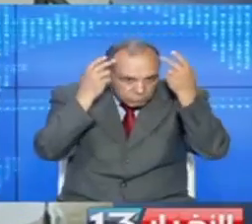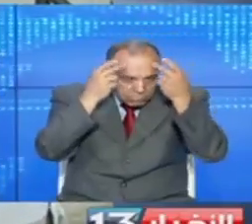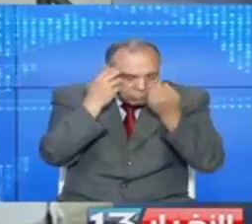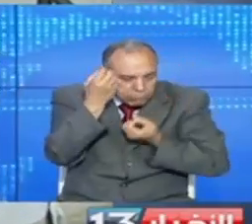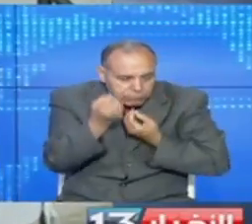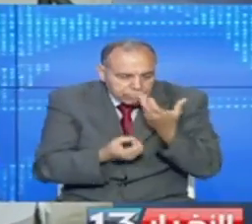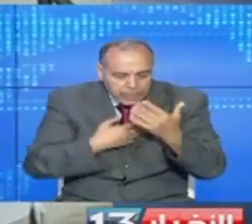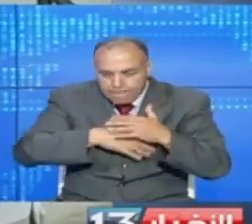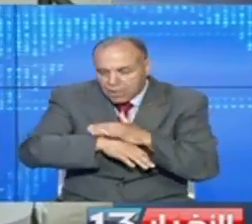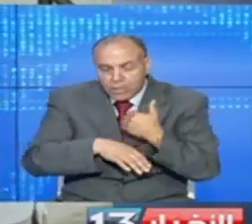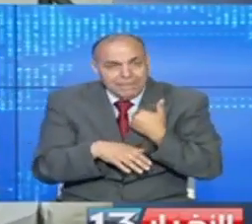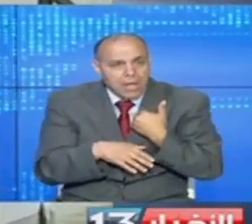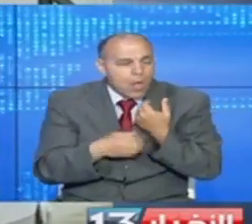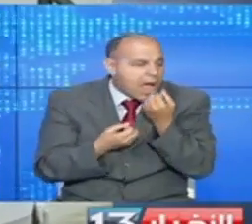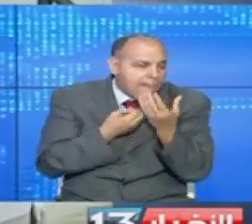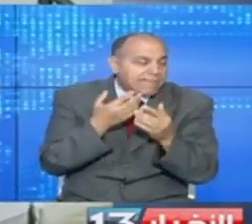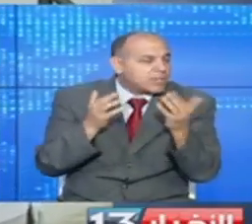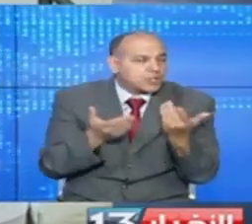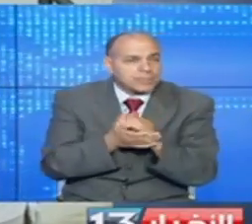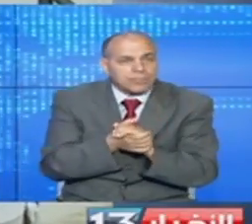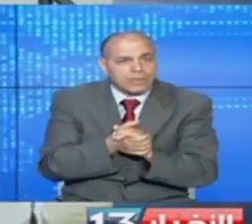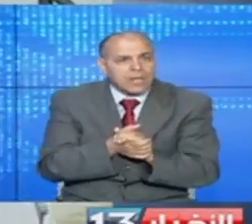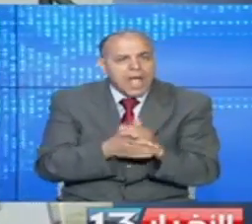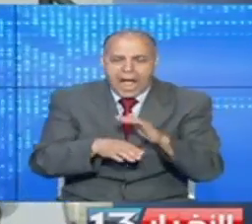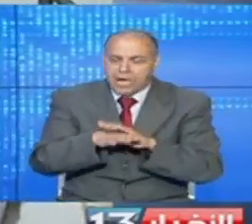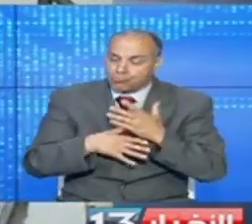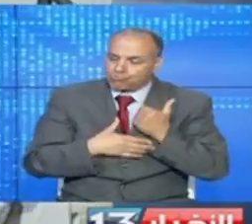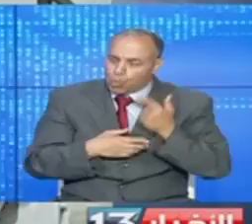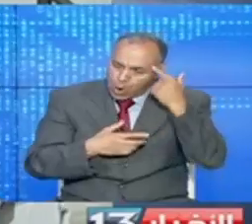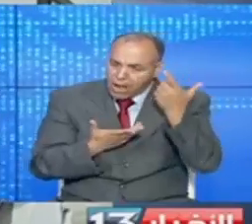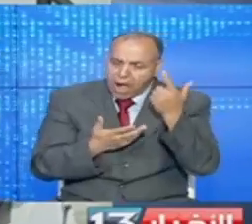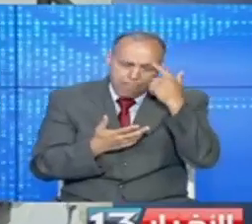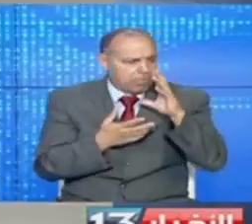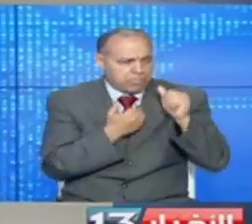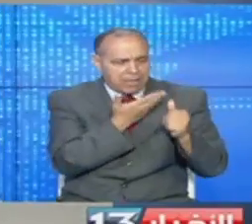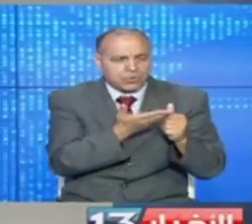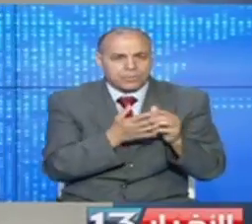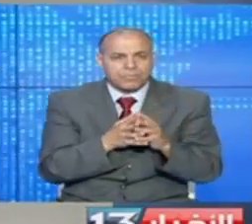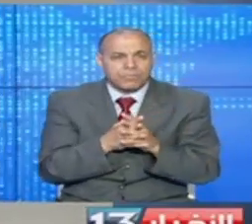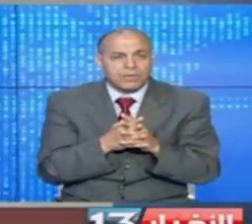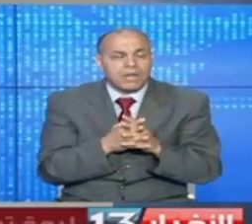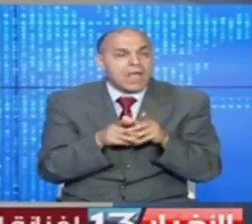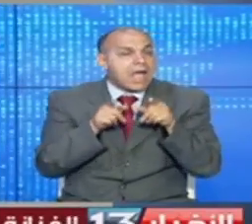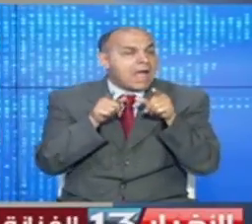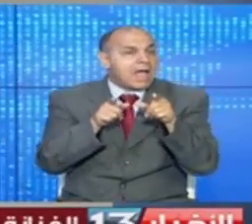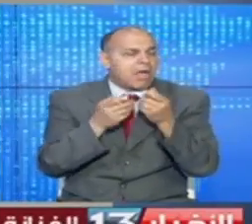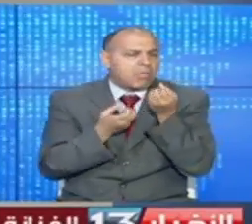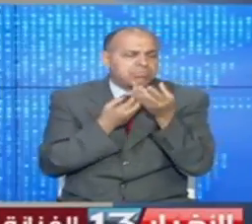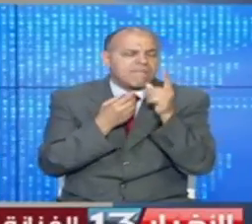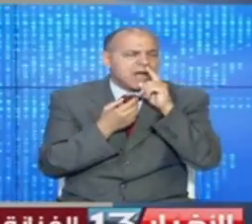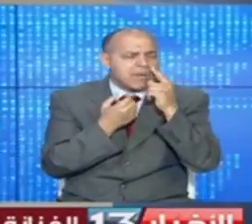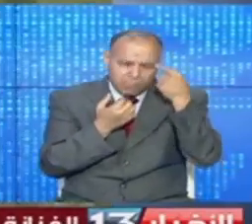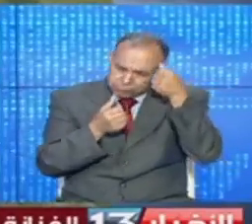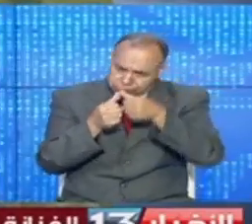يعبر عن المشاعر بتاعه ويعبر عن الأشياء اللي يحبها والأشياء اللي ما يحبهاش. الأشياء التي كرهتها سليمة